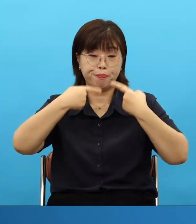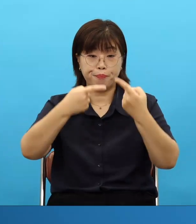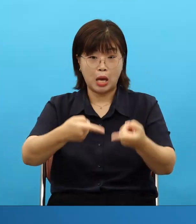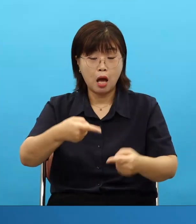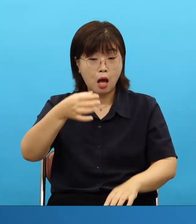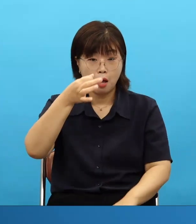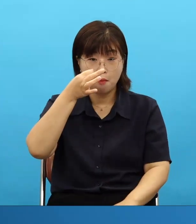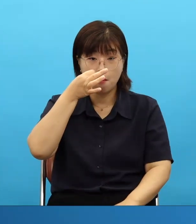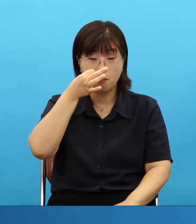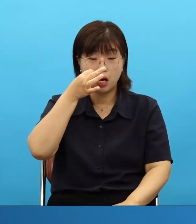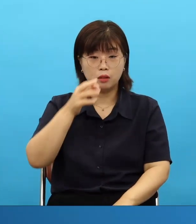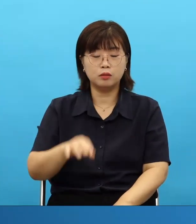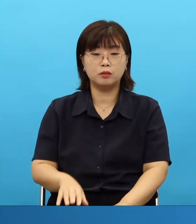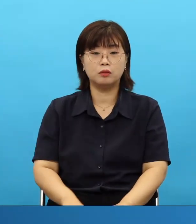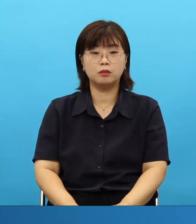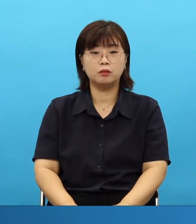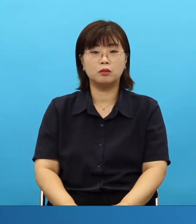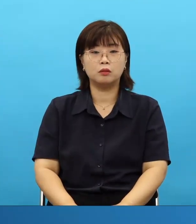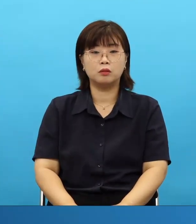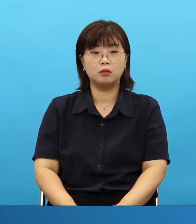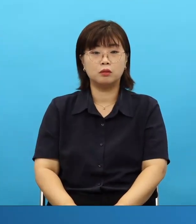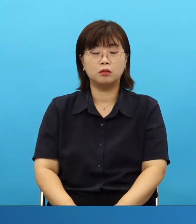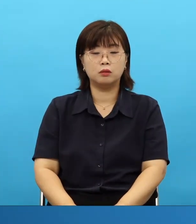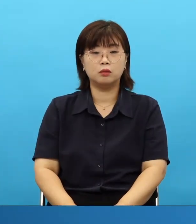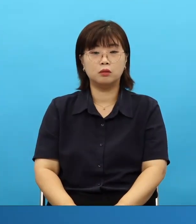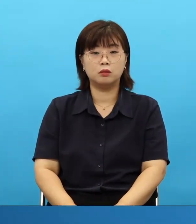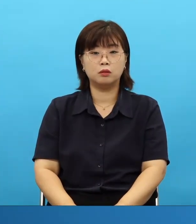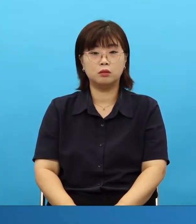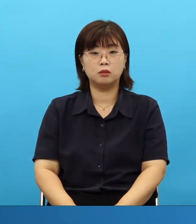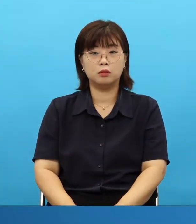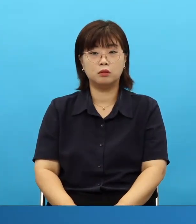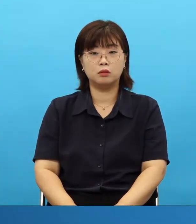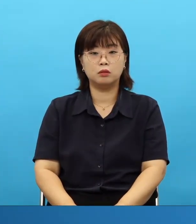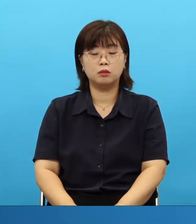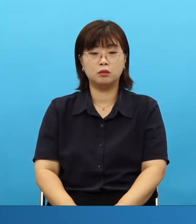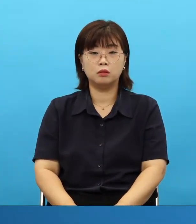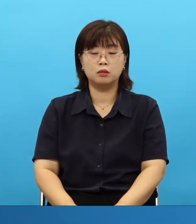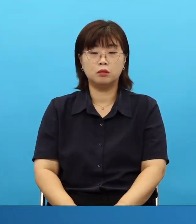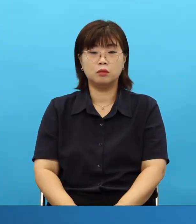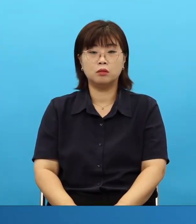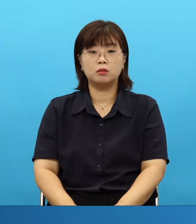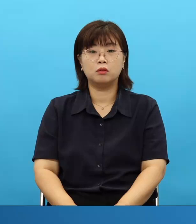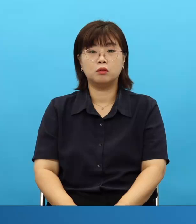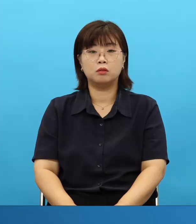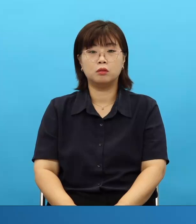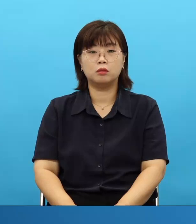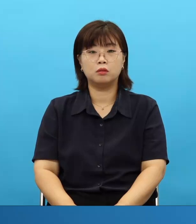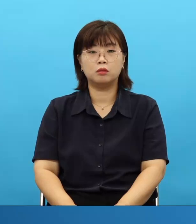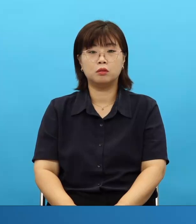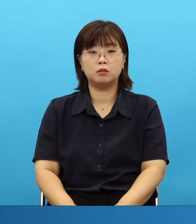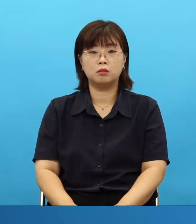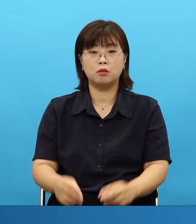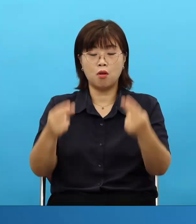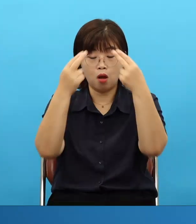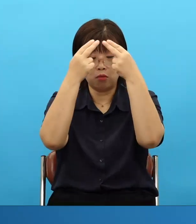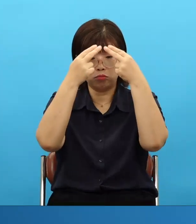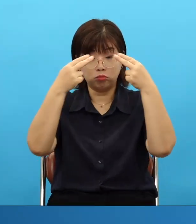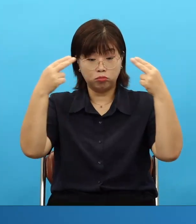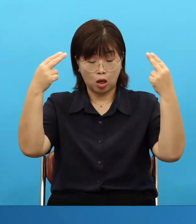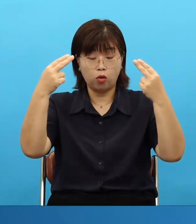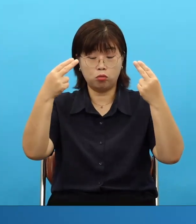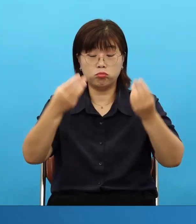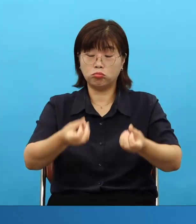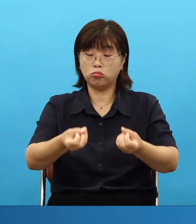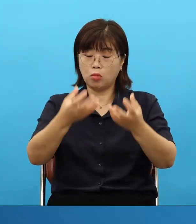funeral service. 참 희한하죠. 장례식에 가서 예배 드릴 때 이 아들 3명이 똑같이 은혜를 받은 거예요. And when we went to that